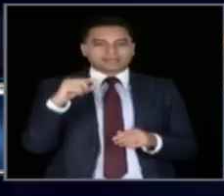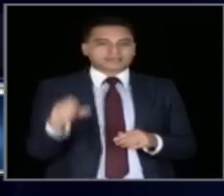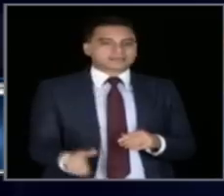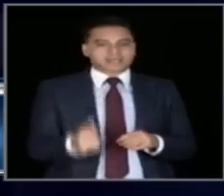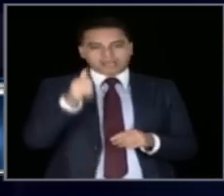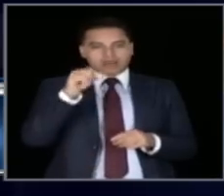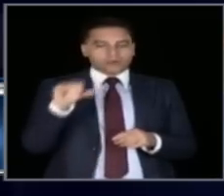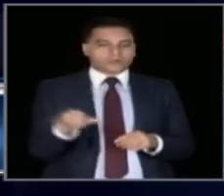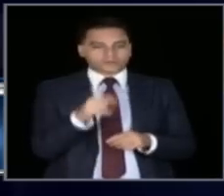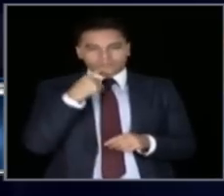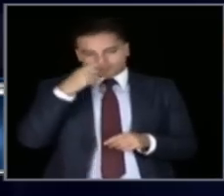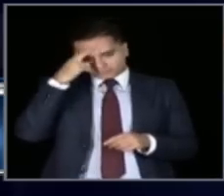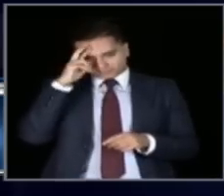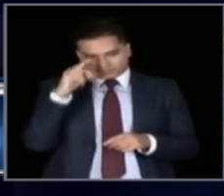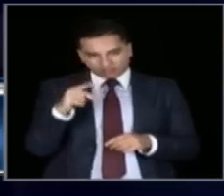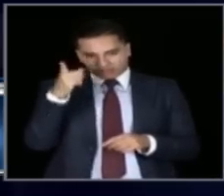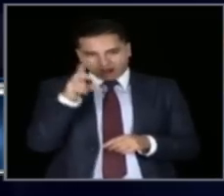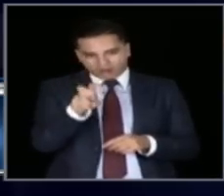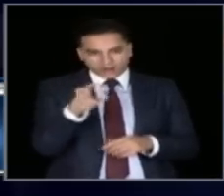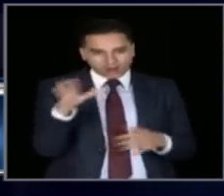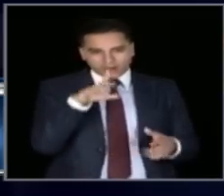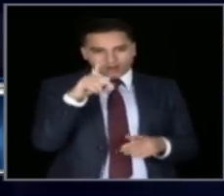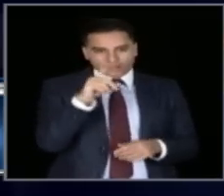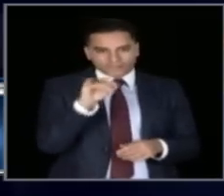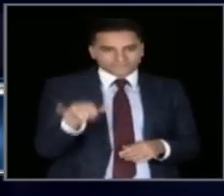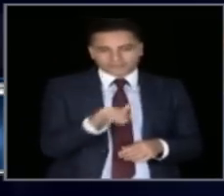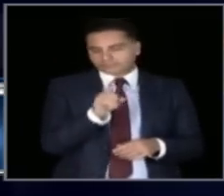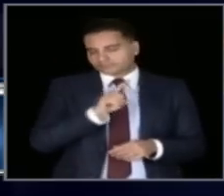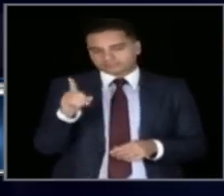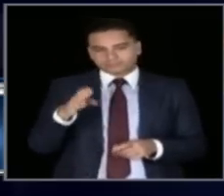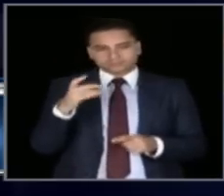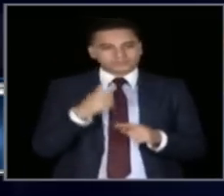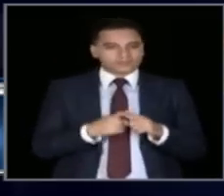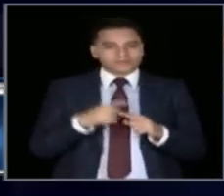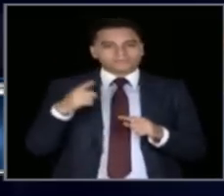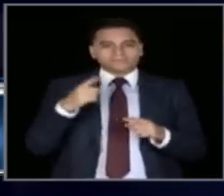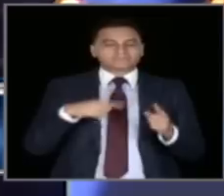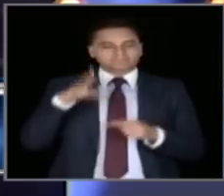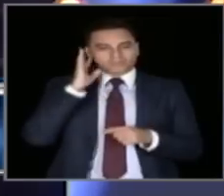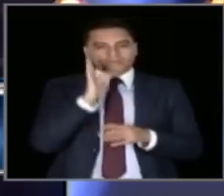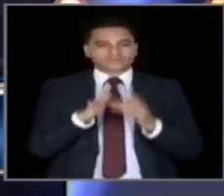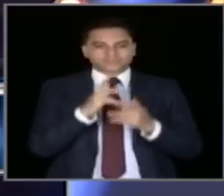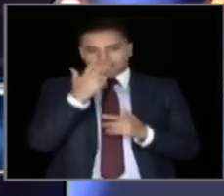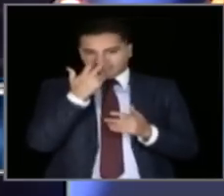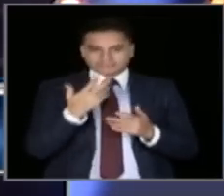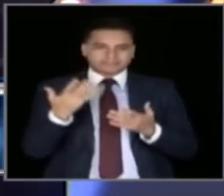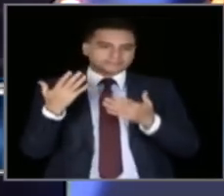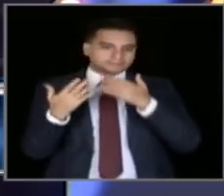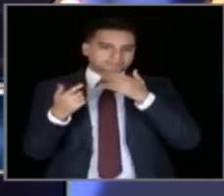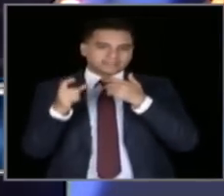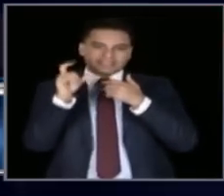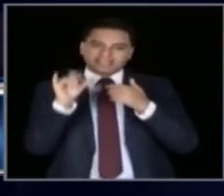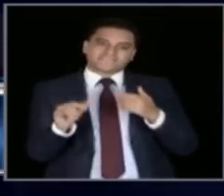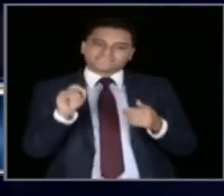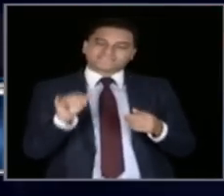طارق لطفي. لا مش طارق لطفي. كل الناس عارفة الإجابة، بس هو مسلسل قديم قوي. نيفين